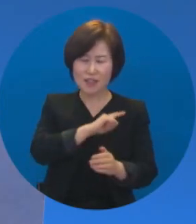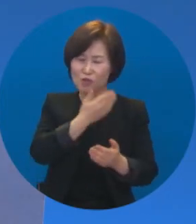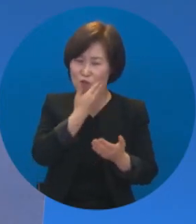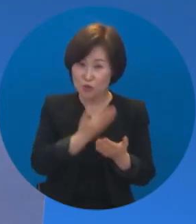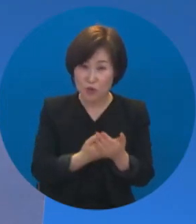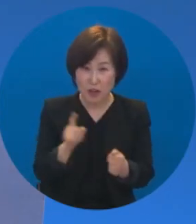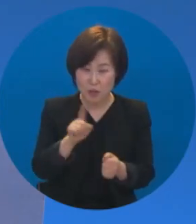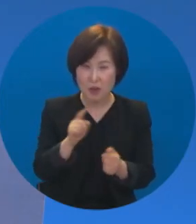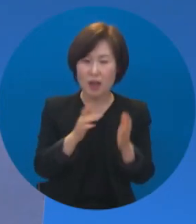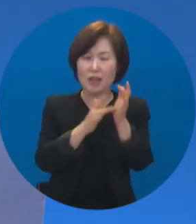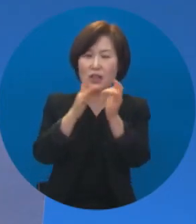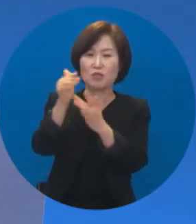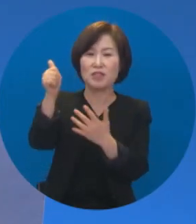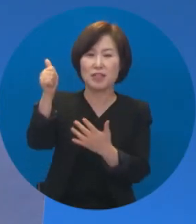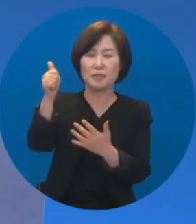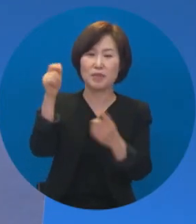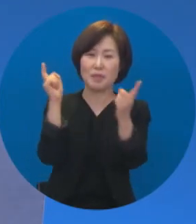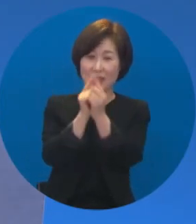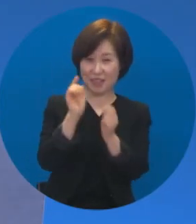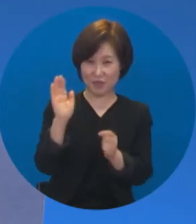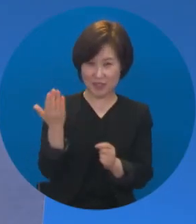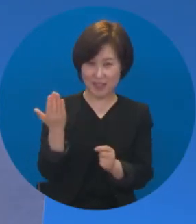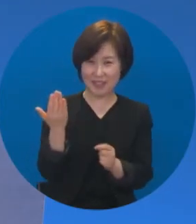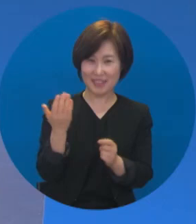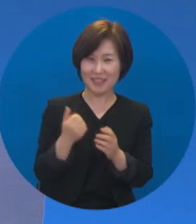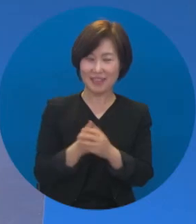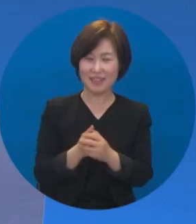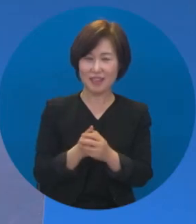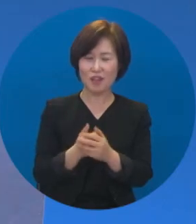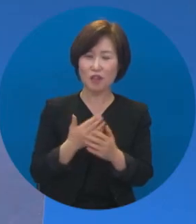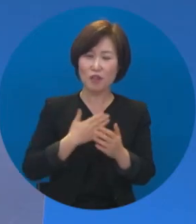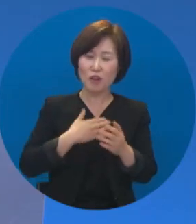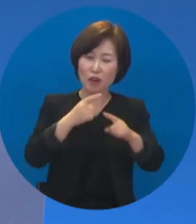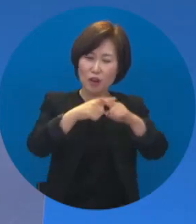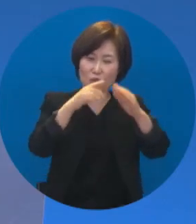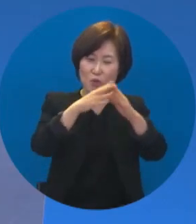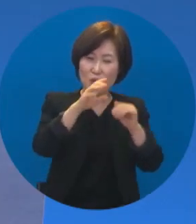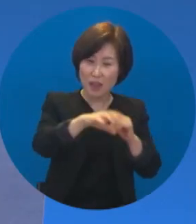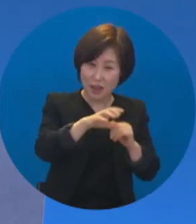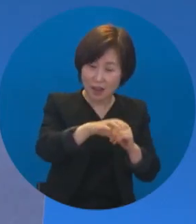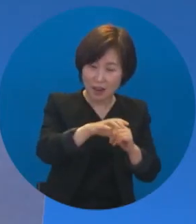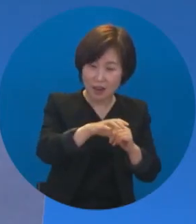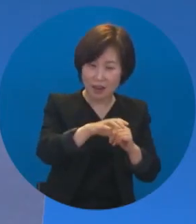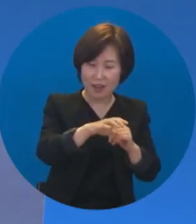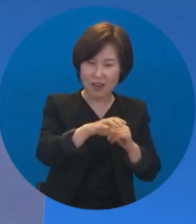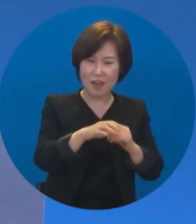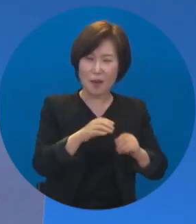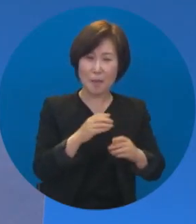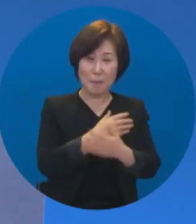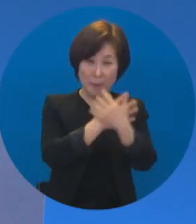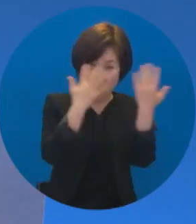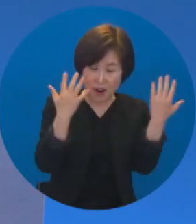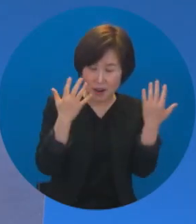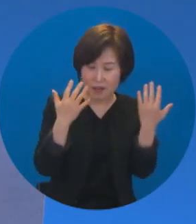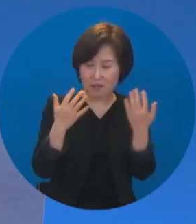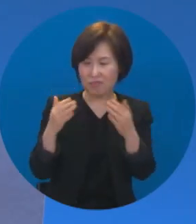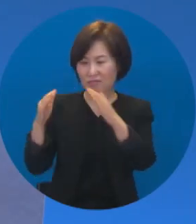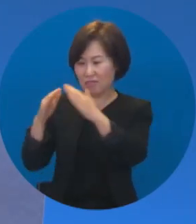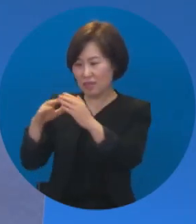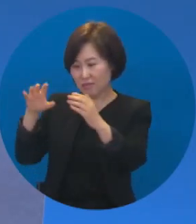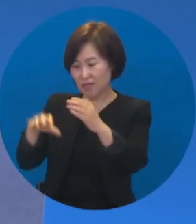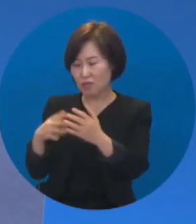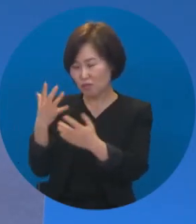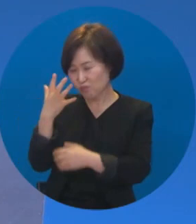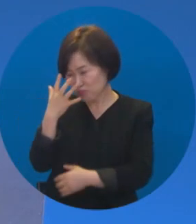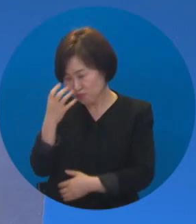것을 배웠어요. 그리고 아, 내가 교회에서는 집에서는 우울하고 친구들 만날 때 행복한 이런 이중생활을 버려도